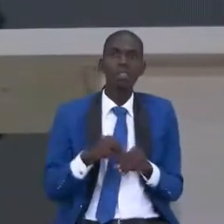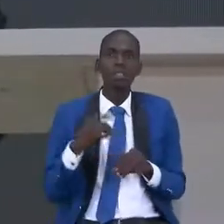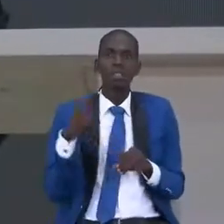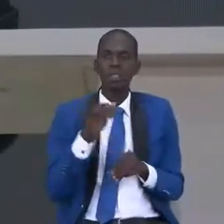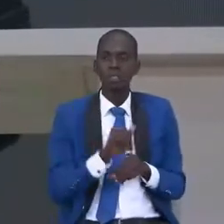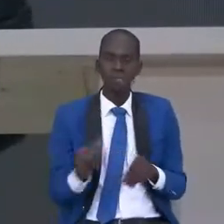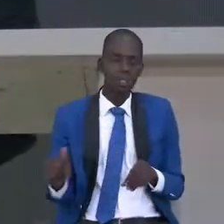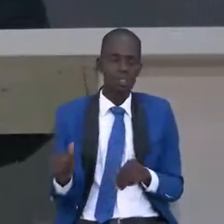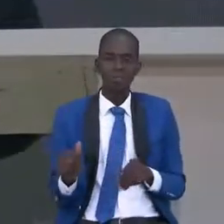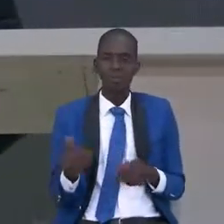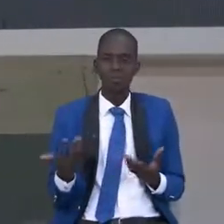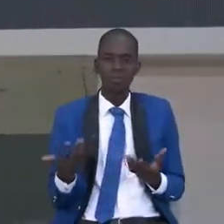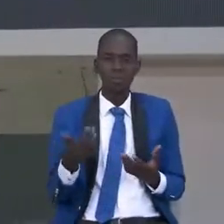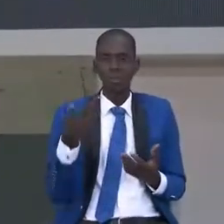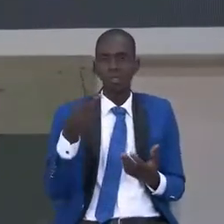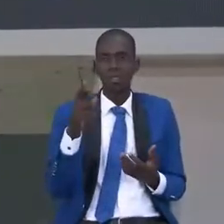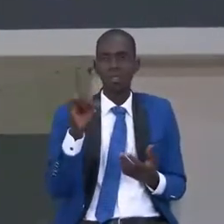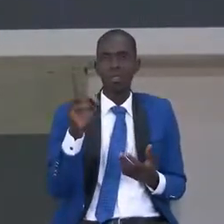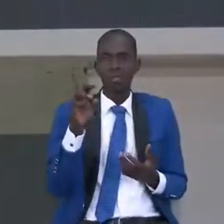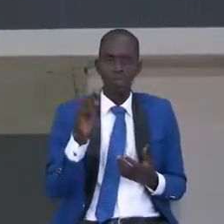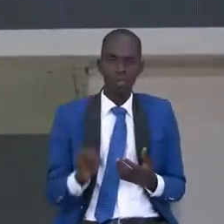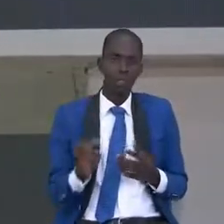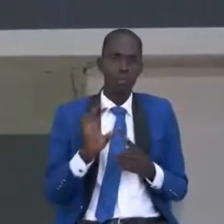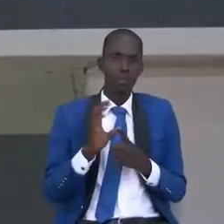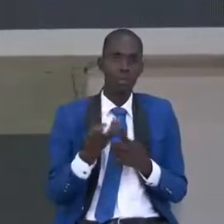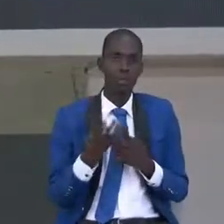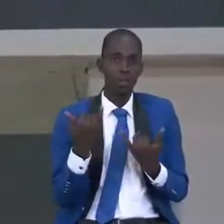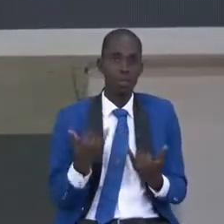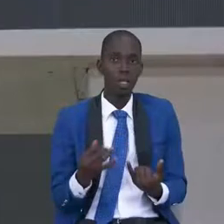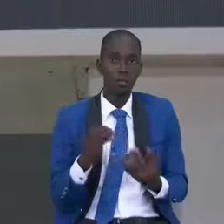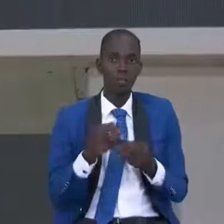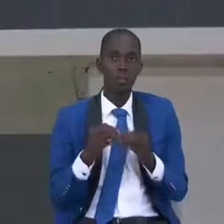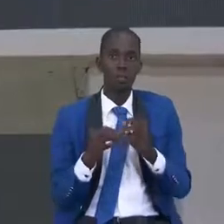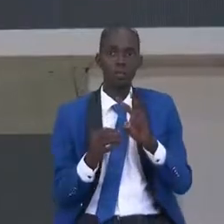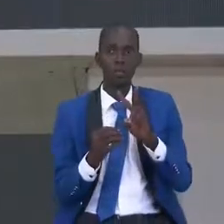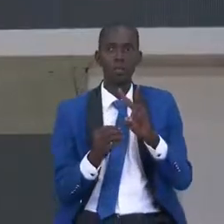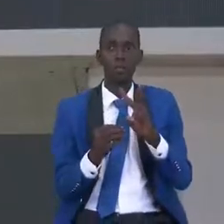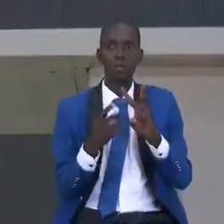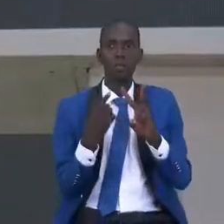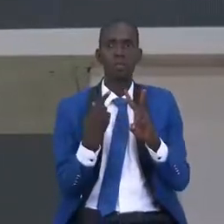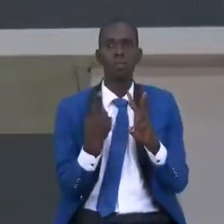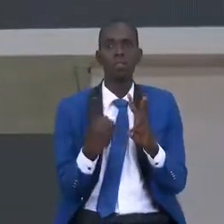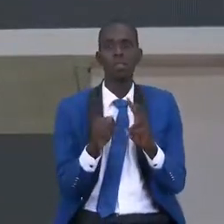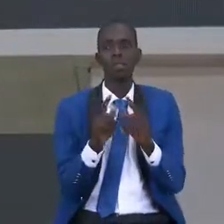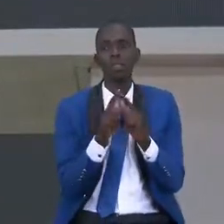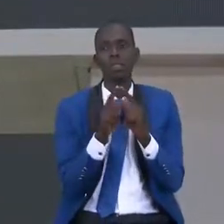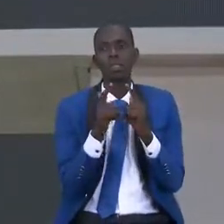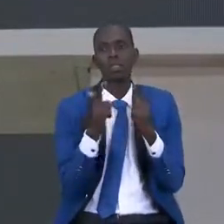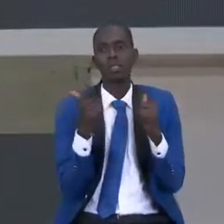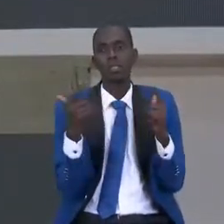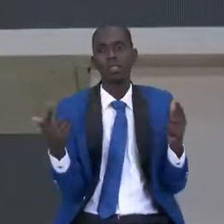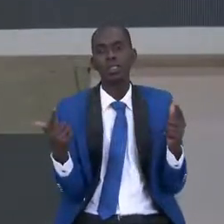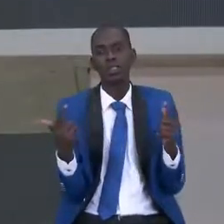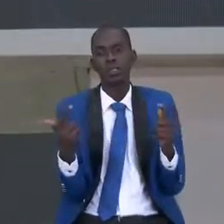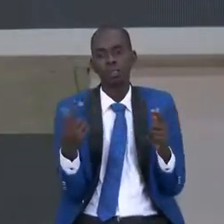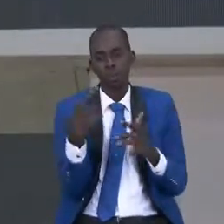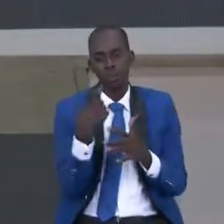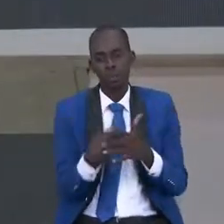triste condition. Deuxième élément, le grand prix et la grande perte